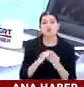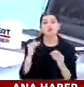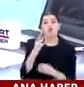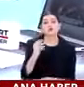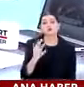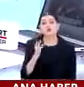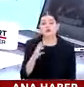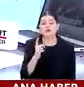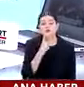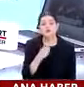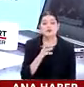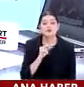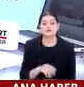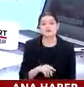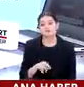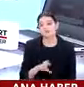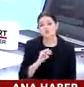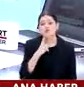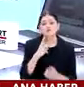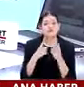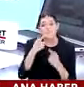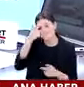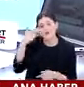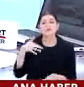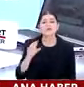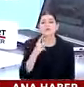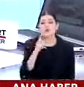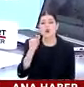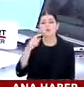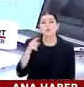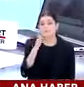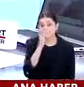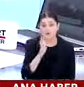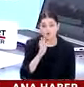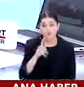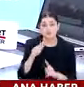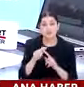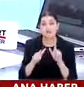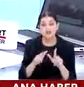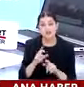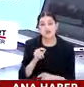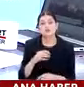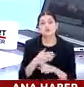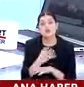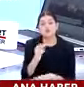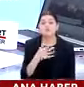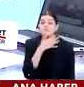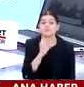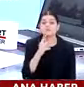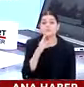çıkması planlanıyor öyle olacağı söylenmişti Hatta 11.500 rakamı bir ara telaffuz edildi Ama ne olur bilmiyorum